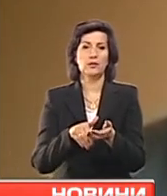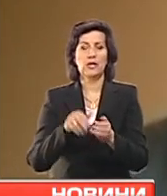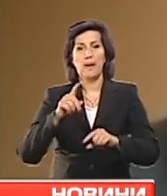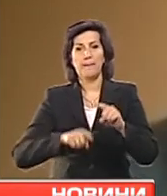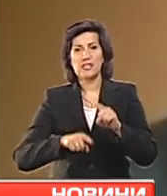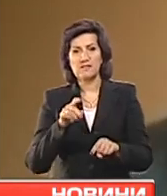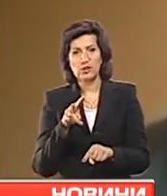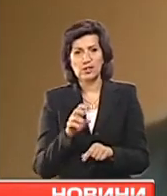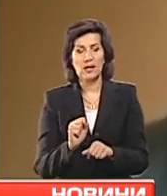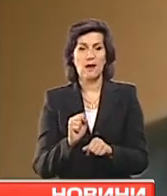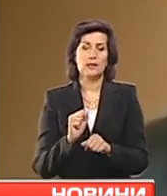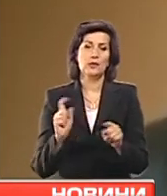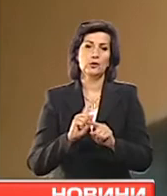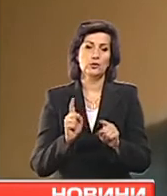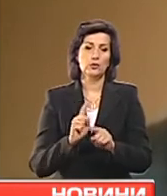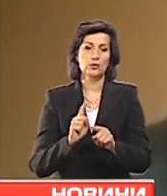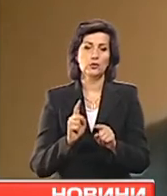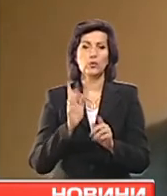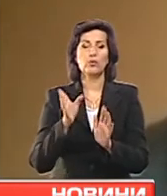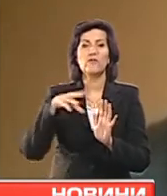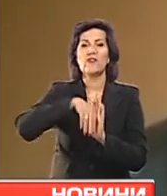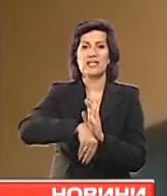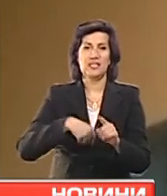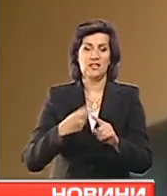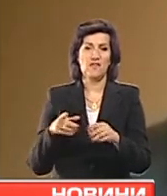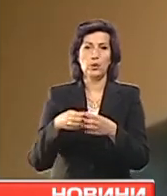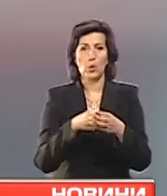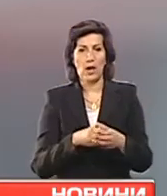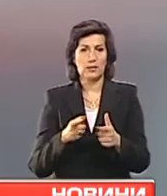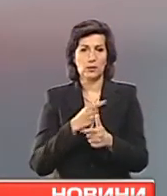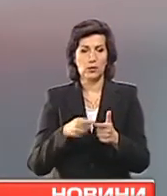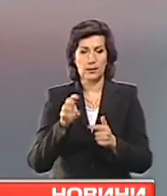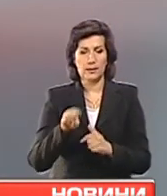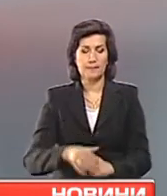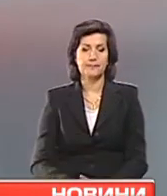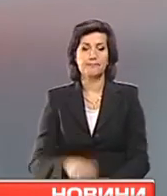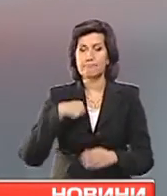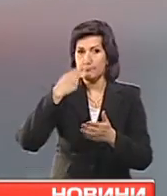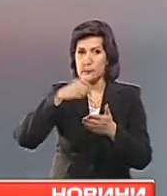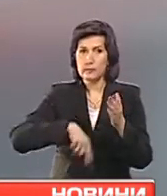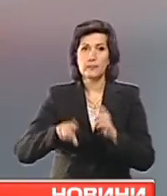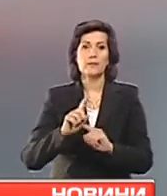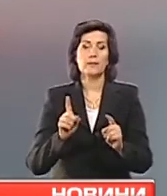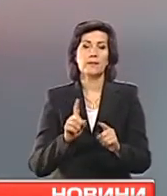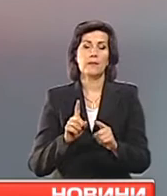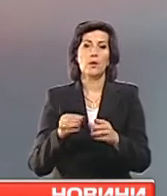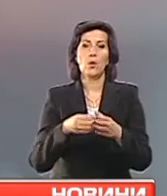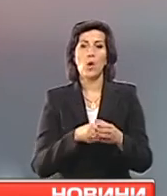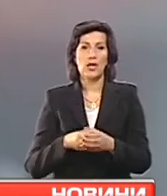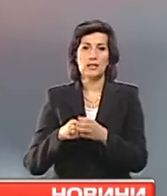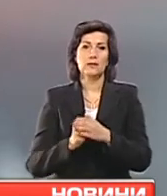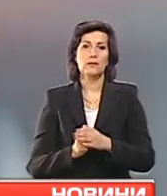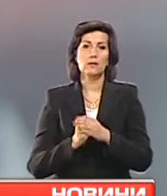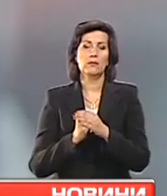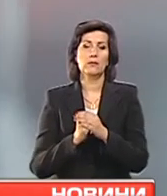самопомощь, Батьківщина еще будут входить в эту коалицию или нет. Я переконан, что хребтом коалиции